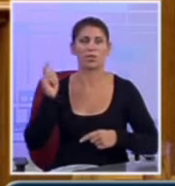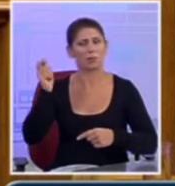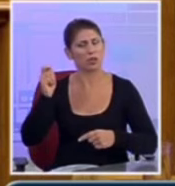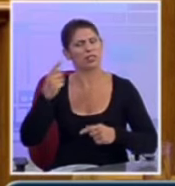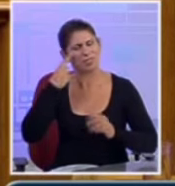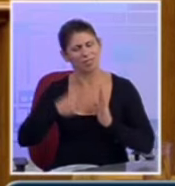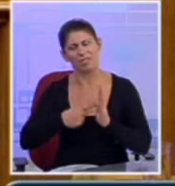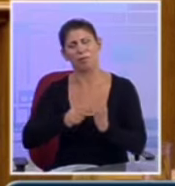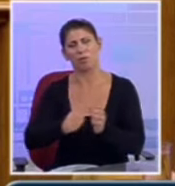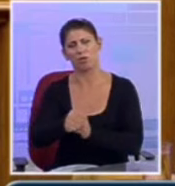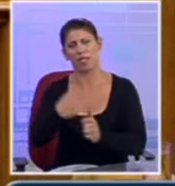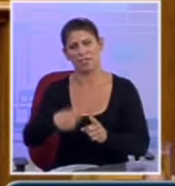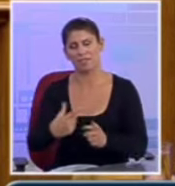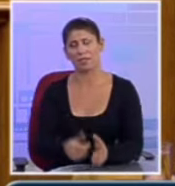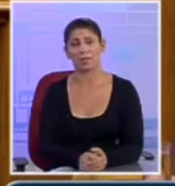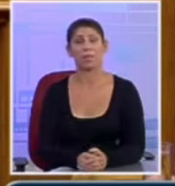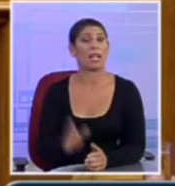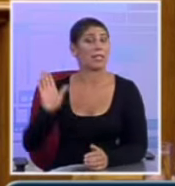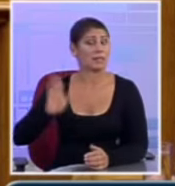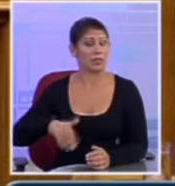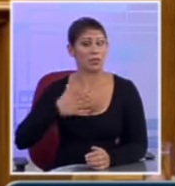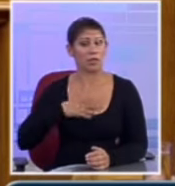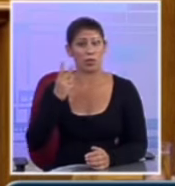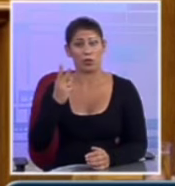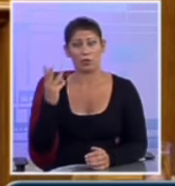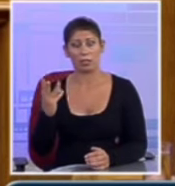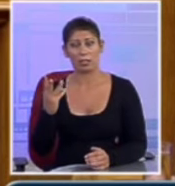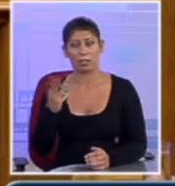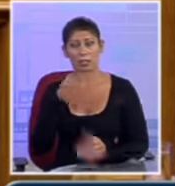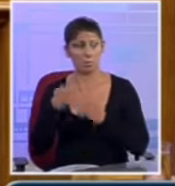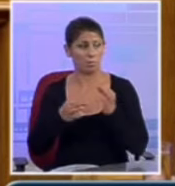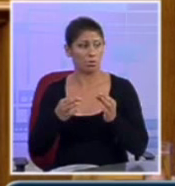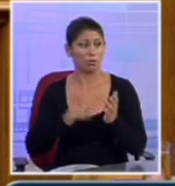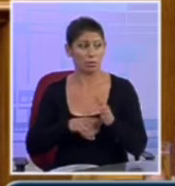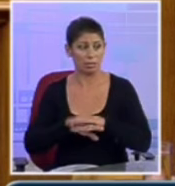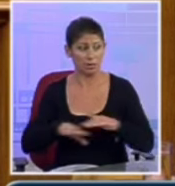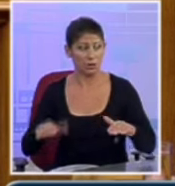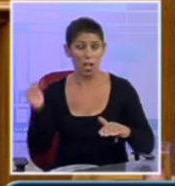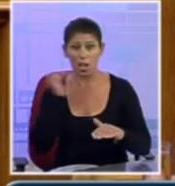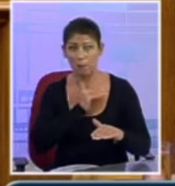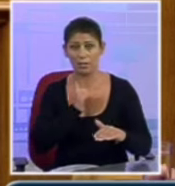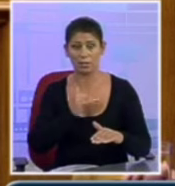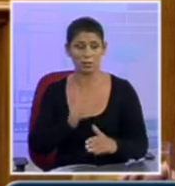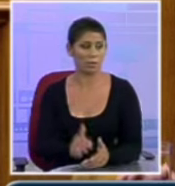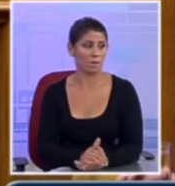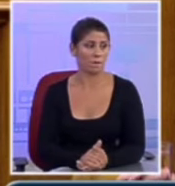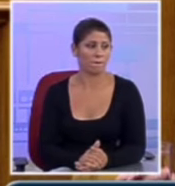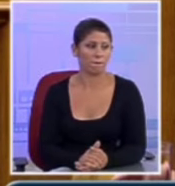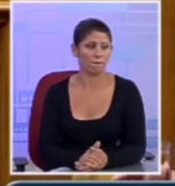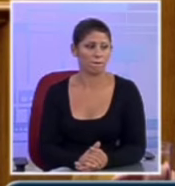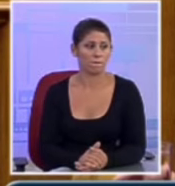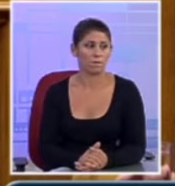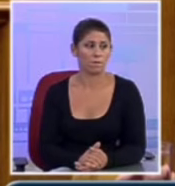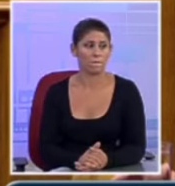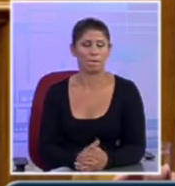πολιτικές. Τελειώνοντας, θέλω να κάνω 2-3 επισημάνσεις. Πρέπει να κλείσουμε άμεσα. Άμεσα κλείνουμε.